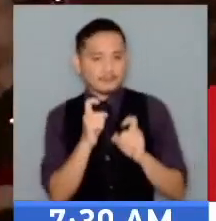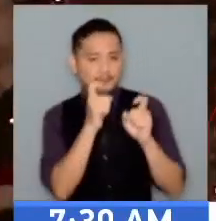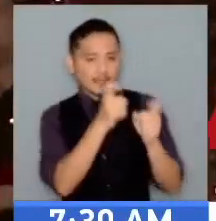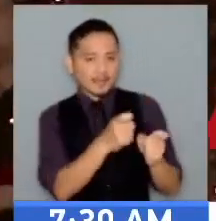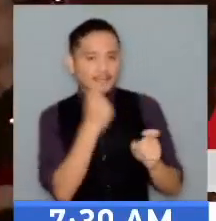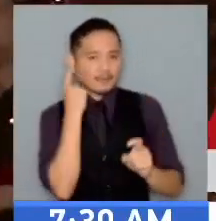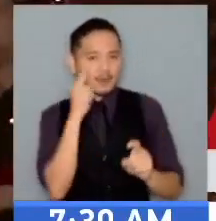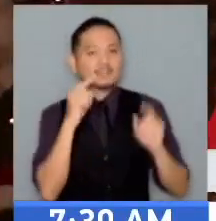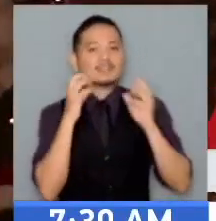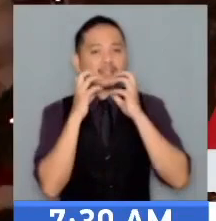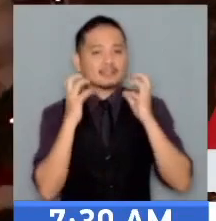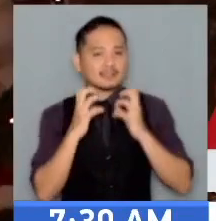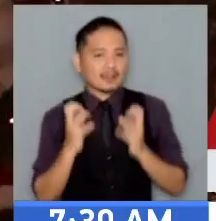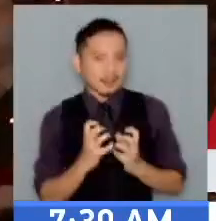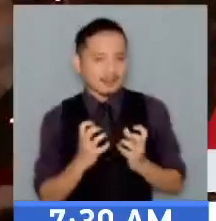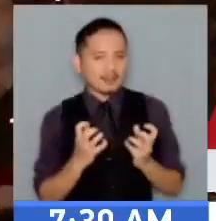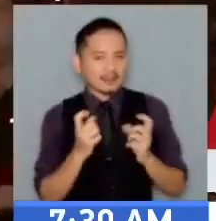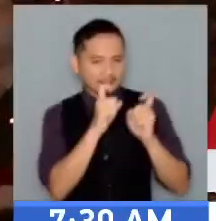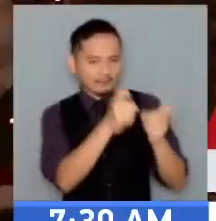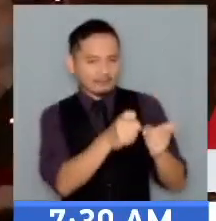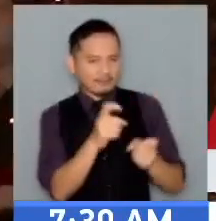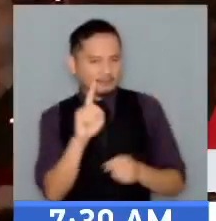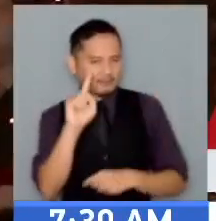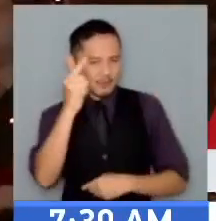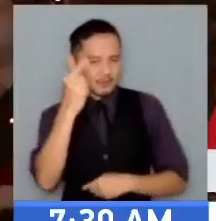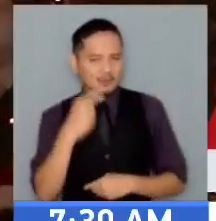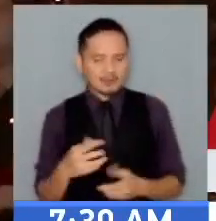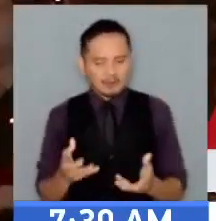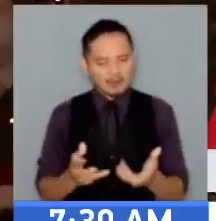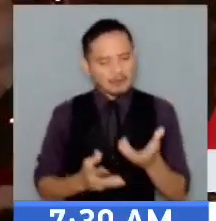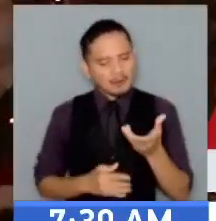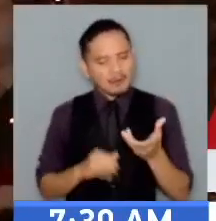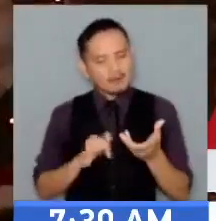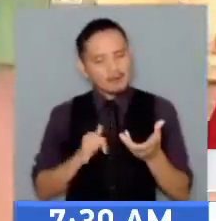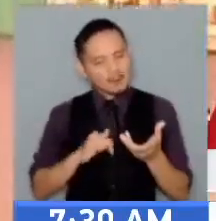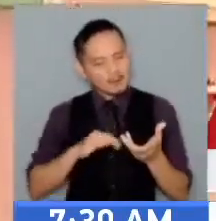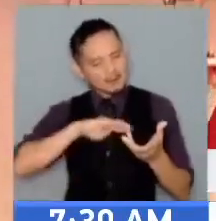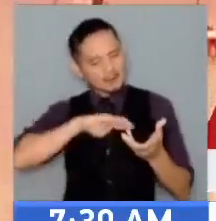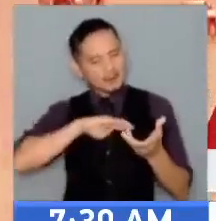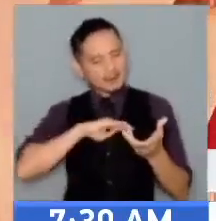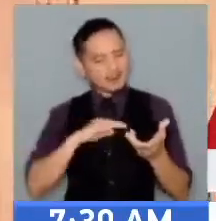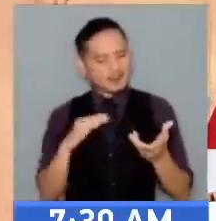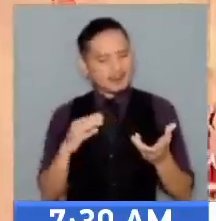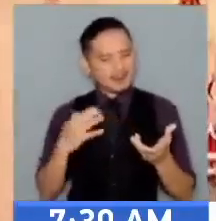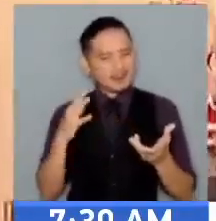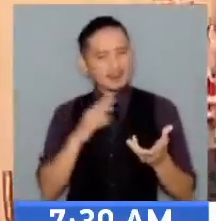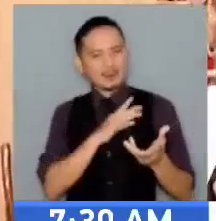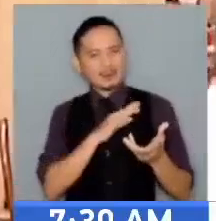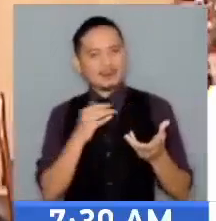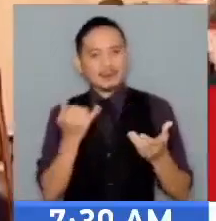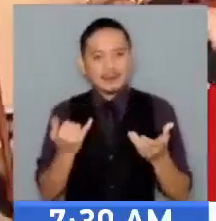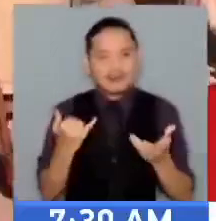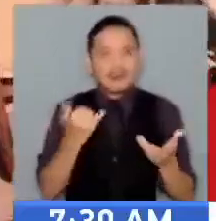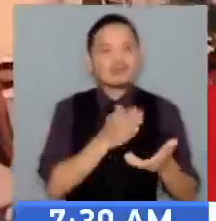item. And then natuwa siya doon and then doon po nag-start na nag-collect na siya.